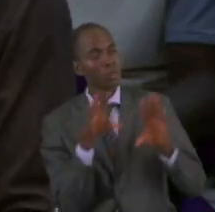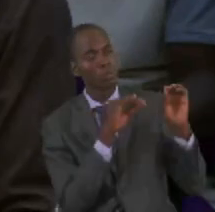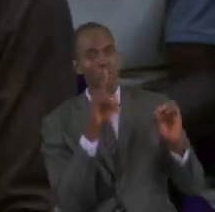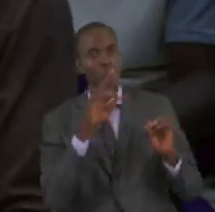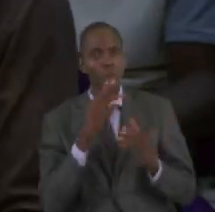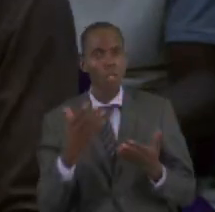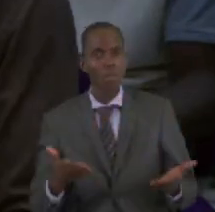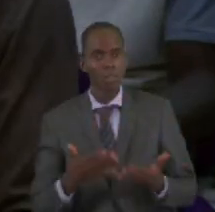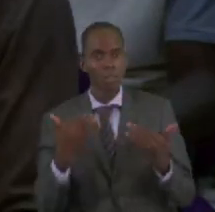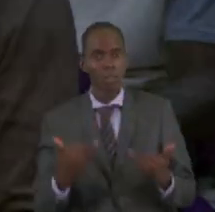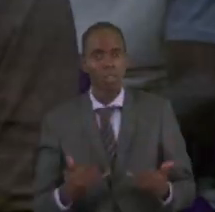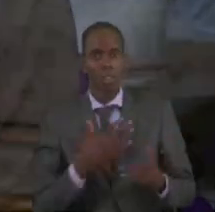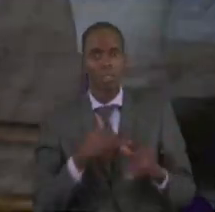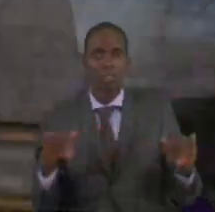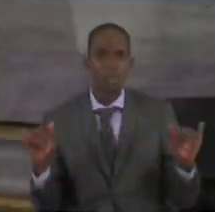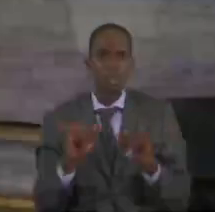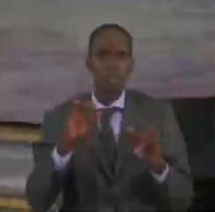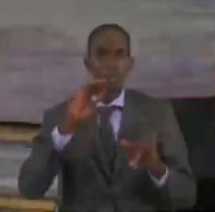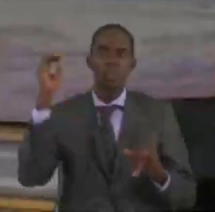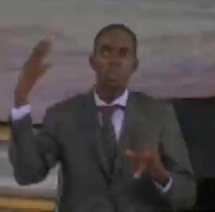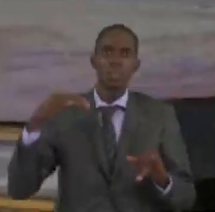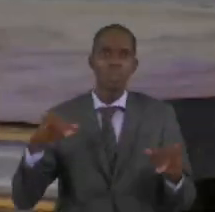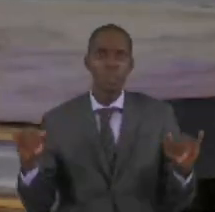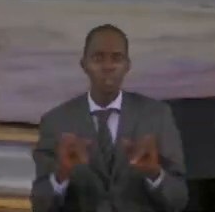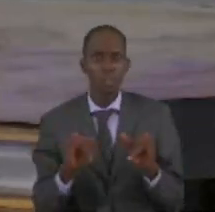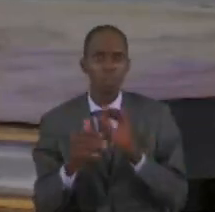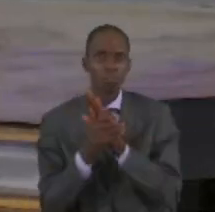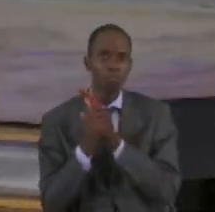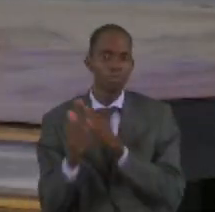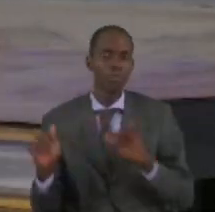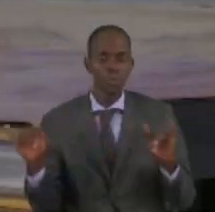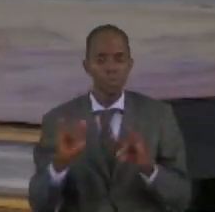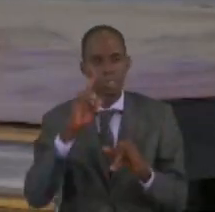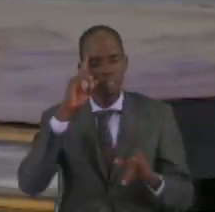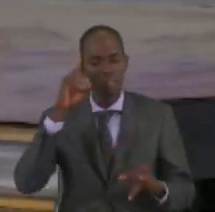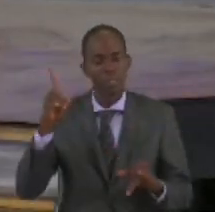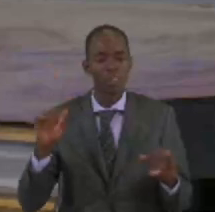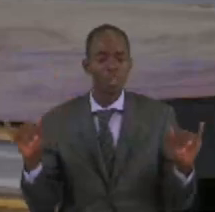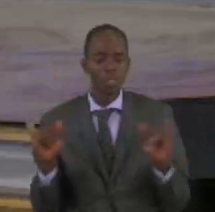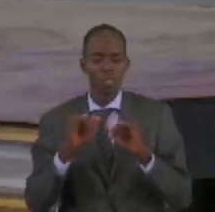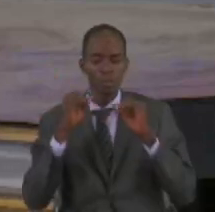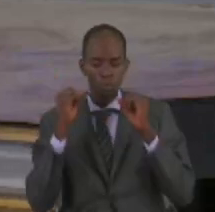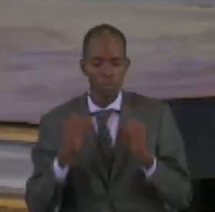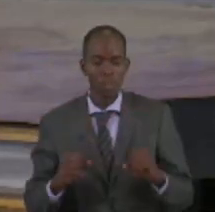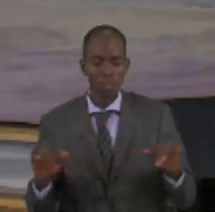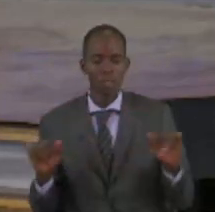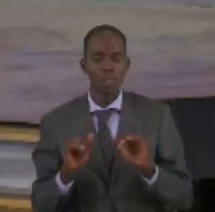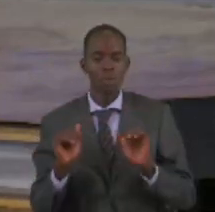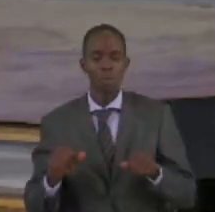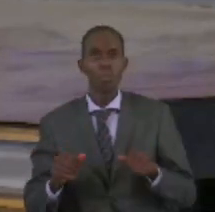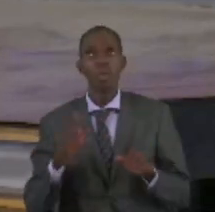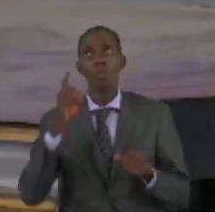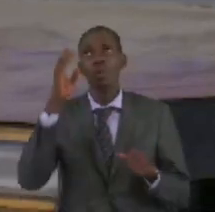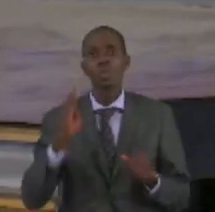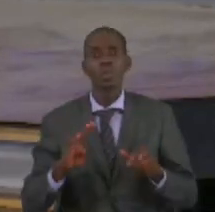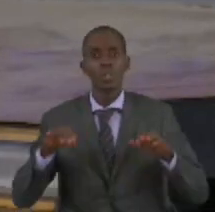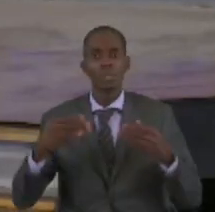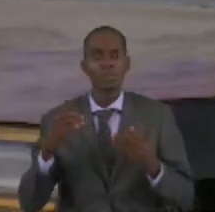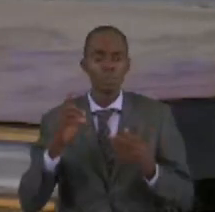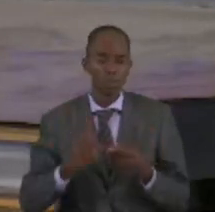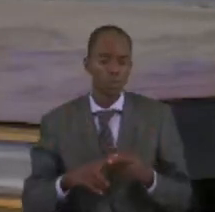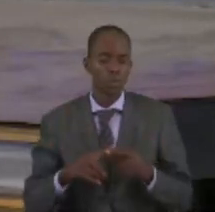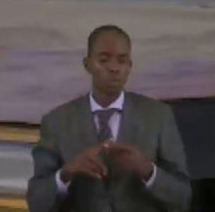Paul n'est plus. C'est vous qui êtes ici ce jour. La même grâce, la même habileté, la même force, la même puissance, la même habileté